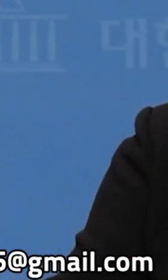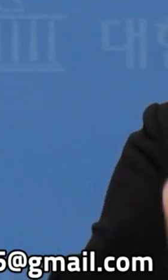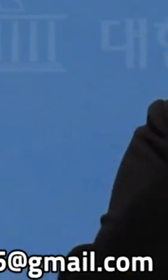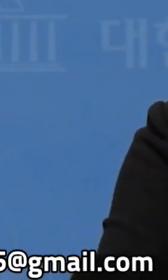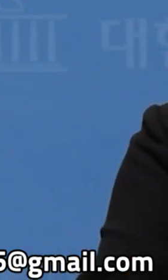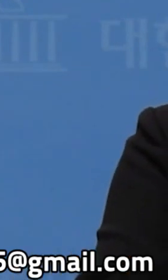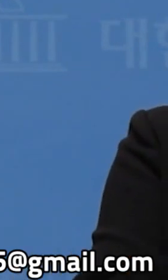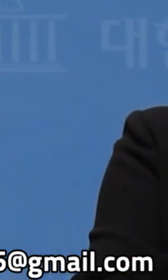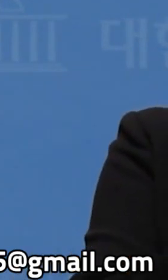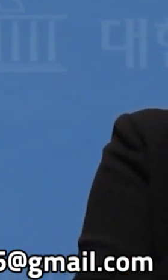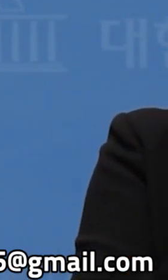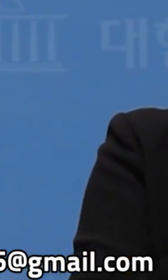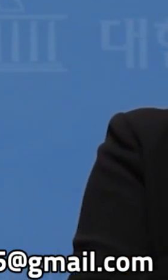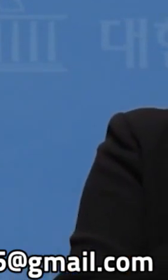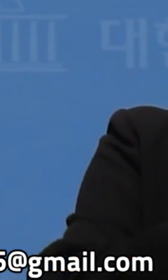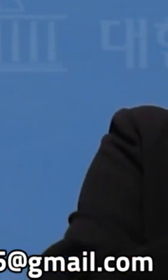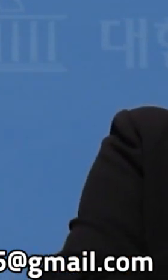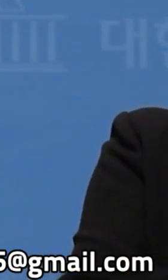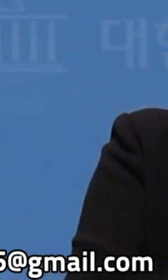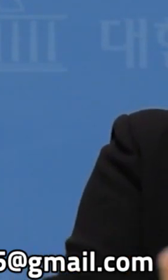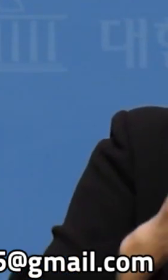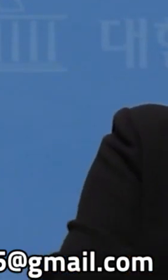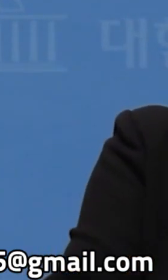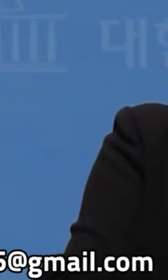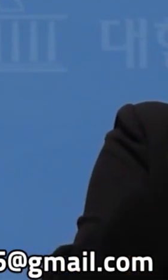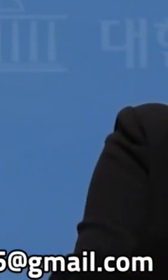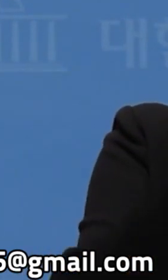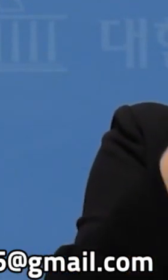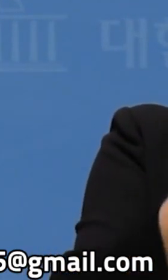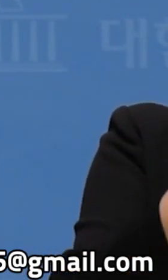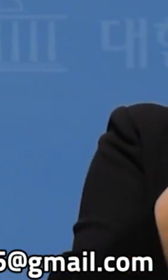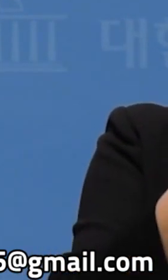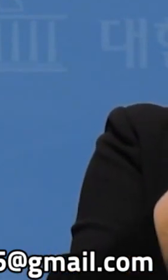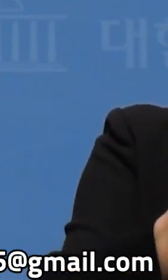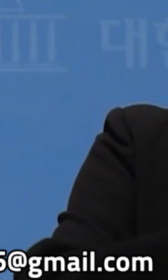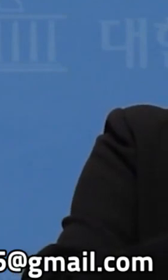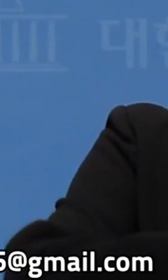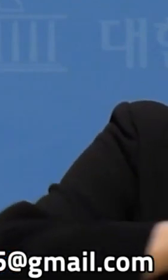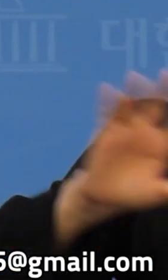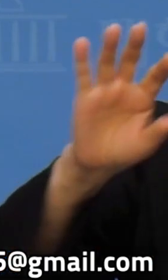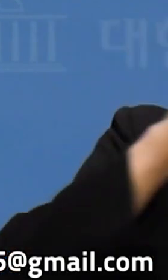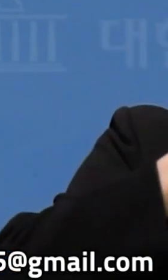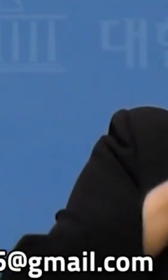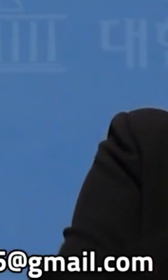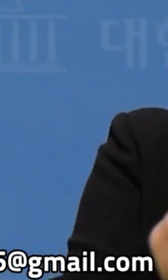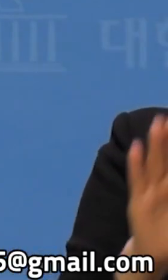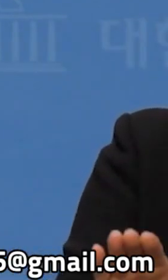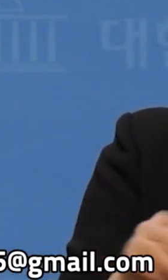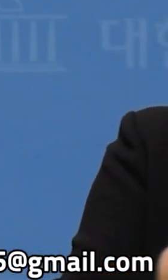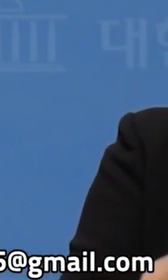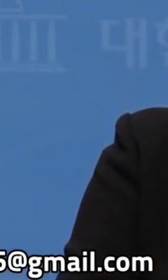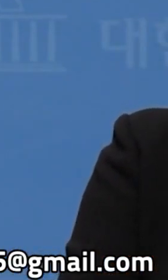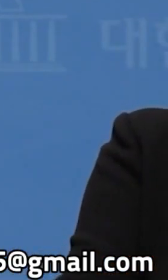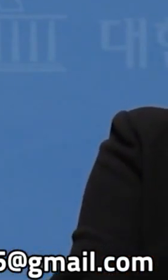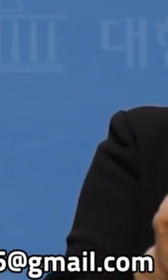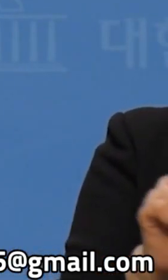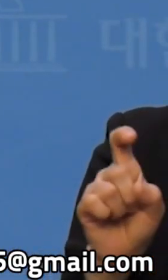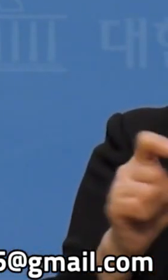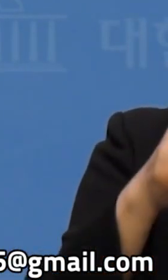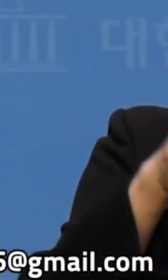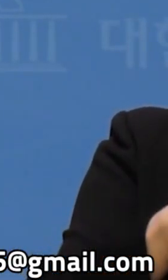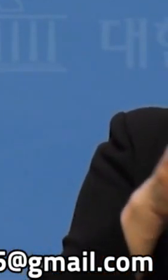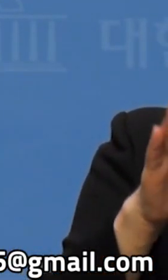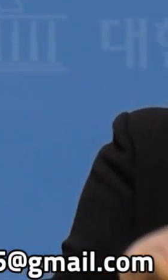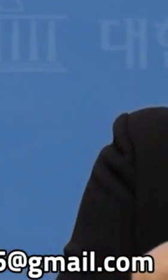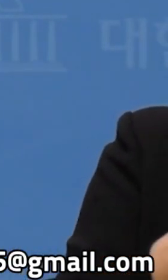사법 질서를 유린하고 헌법 가치를 휴지 조각처럼 여긴다면 이번 4.10